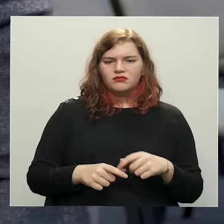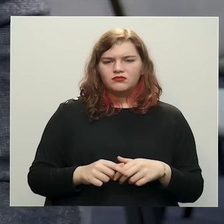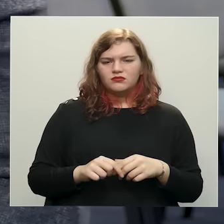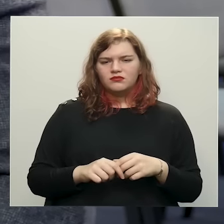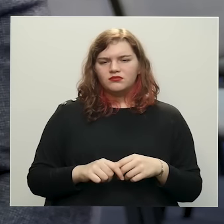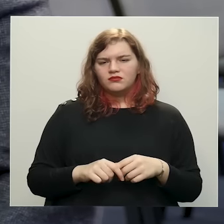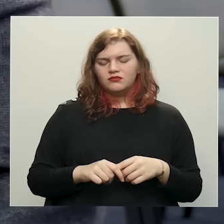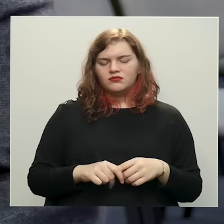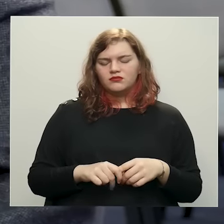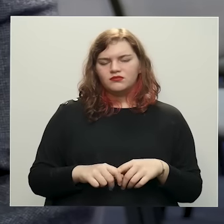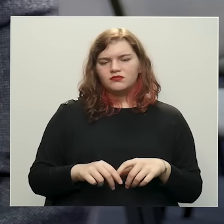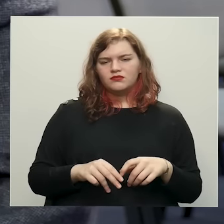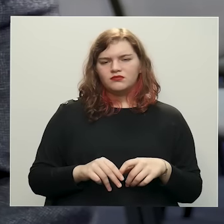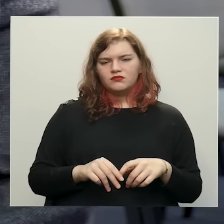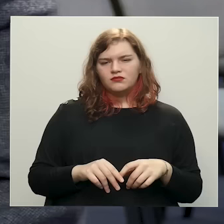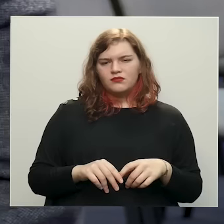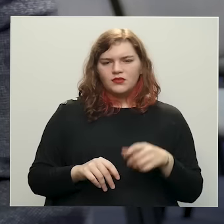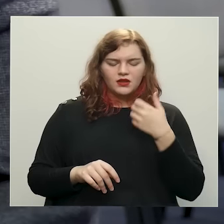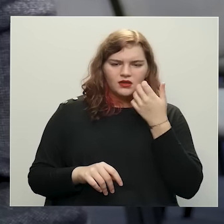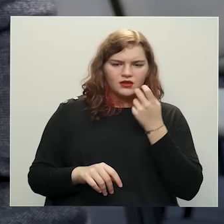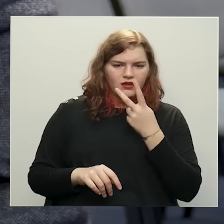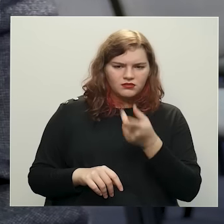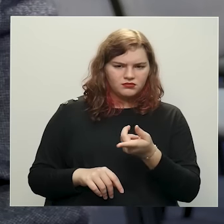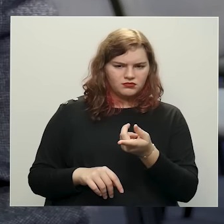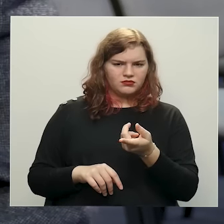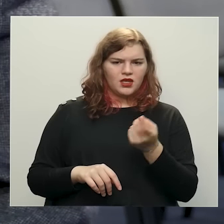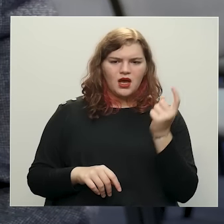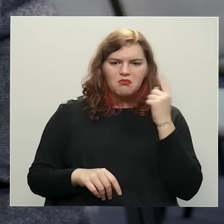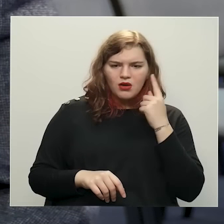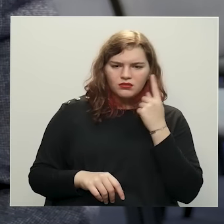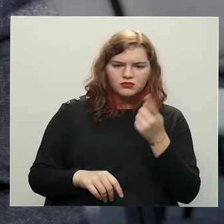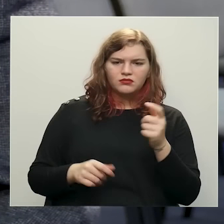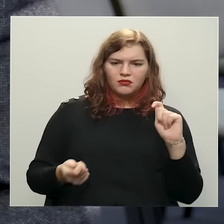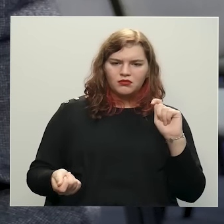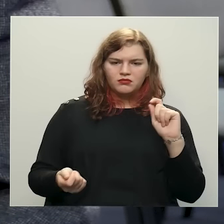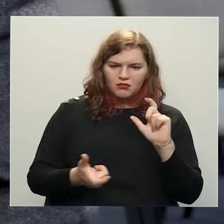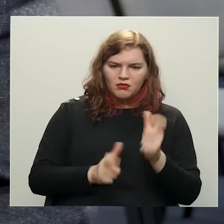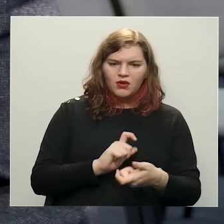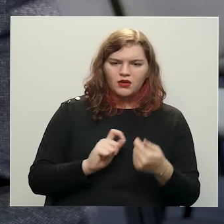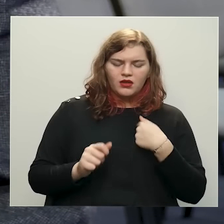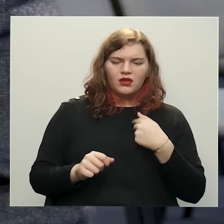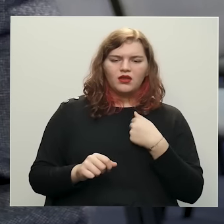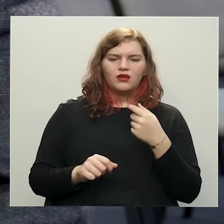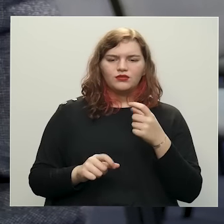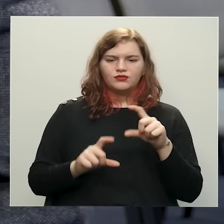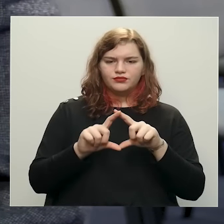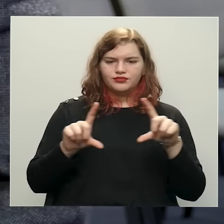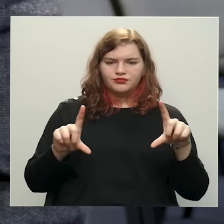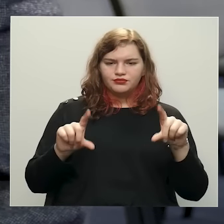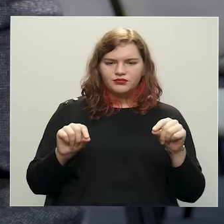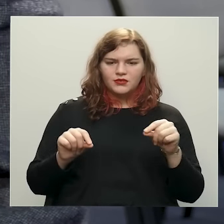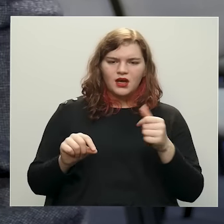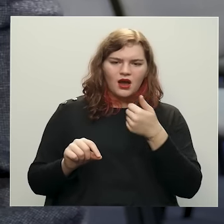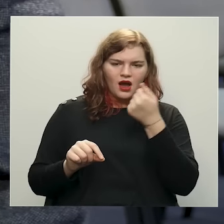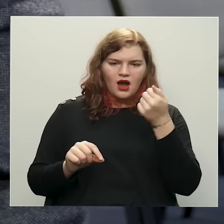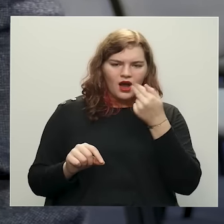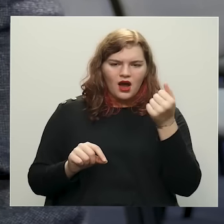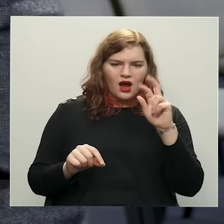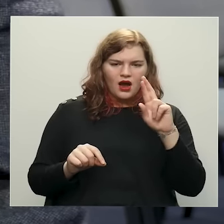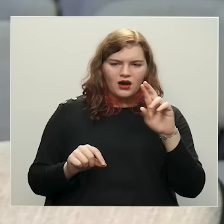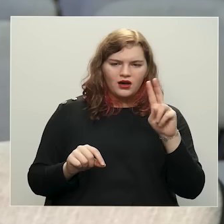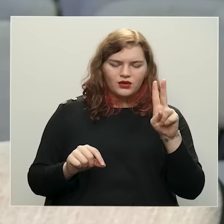Cum sunt banat, da, da. Și când m-a văzut, bă, Nicule, bă, am auzit că v-ați pocăit. Eu aveam prima casetă a grupului Haru.